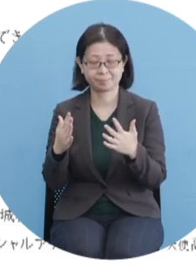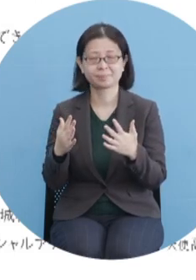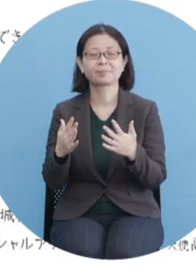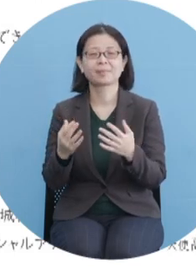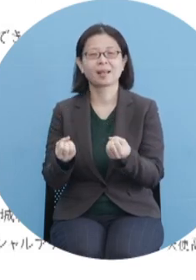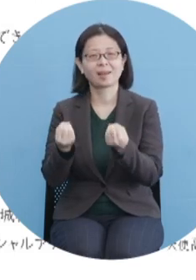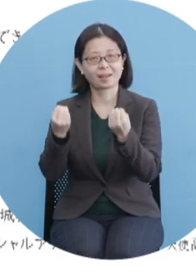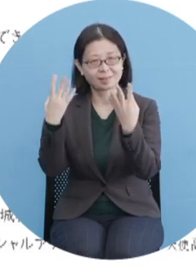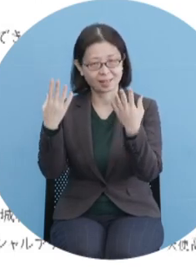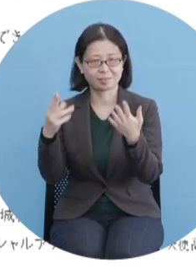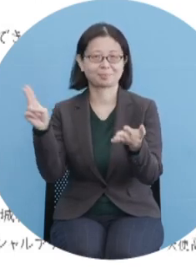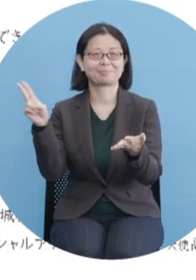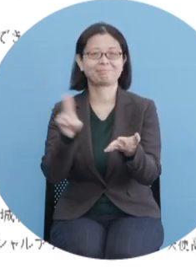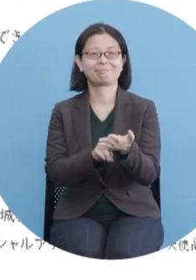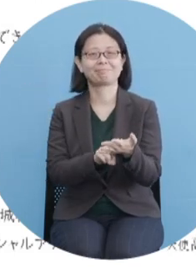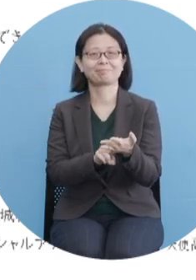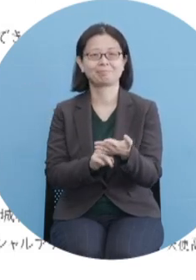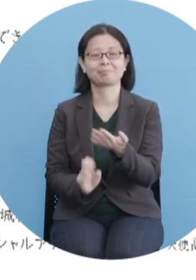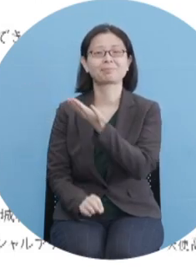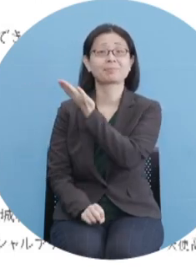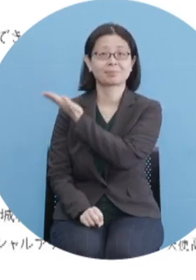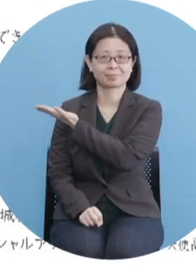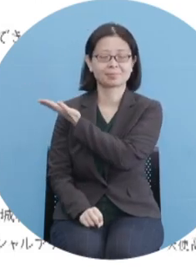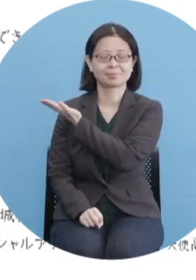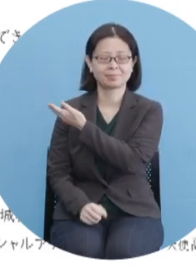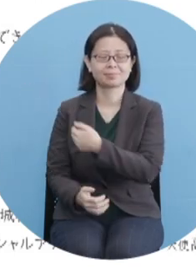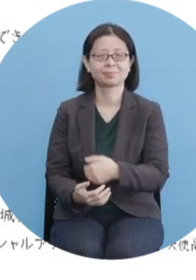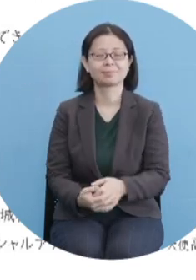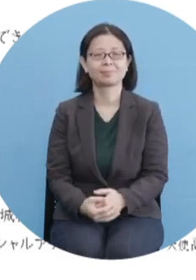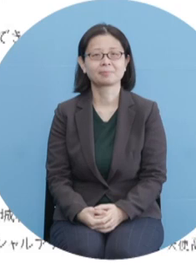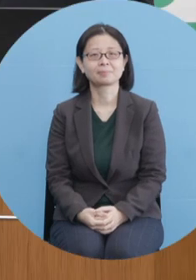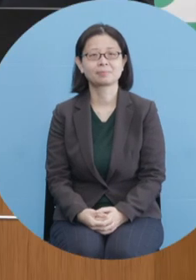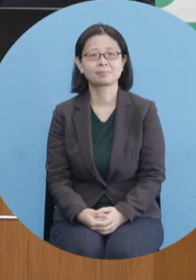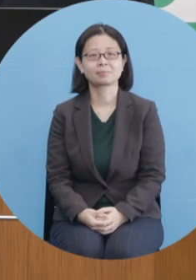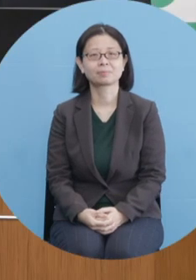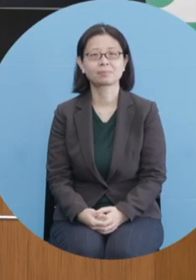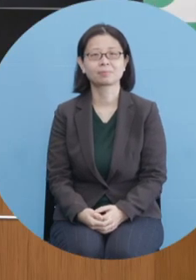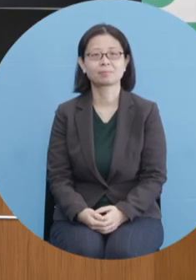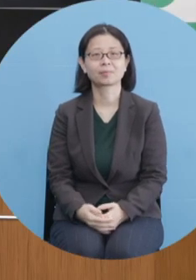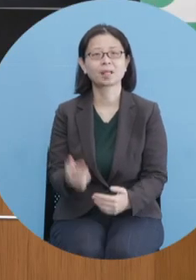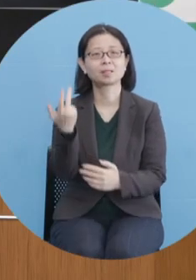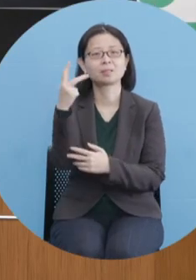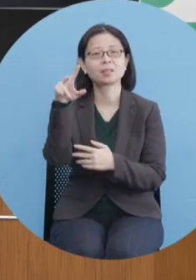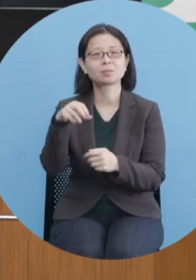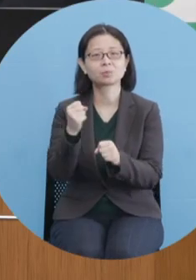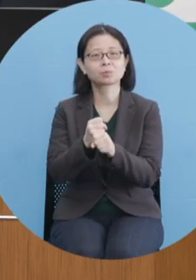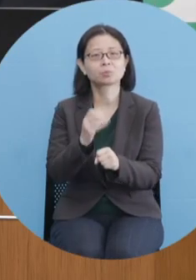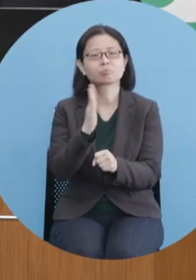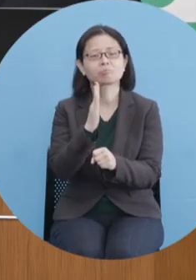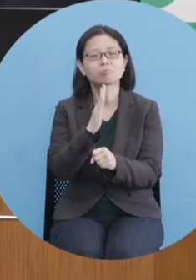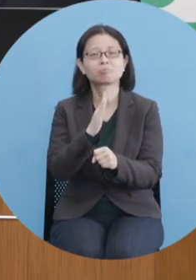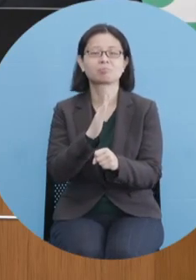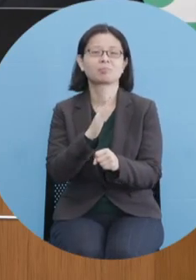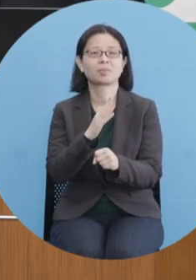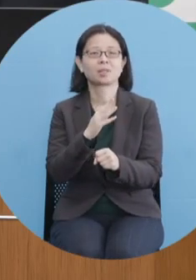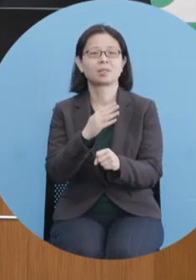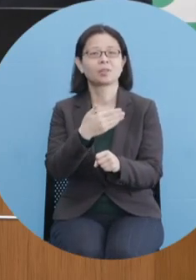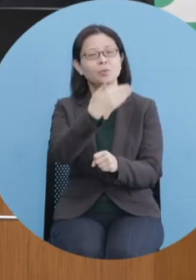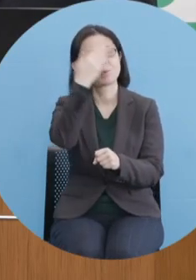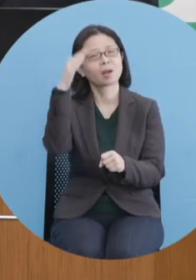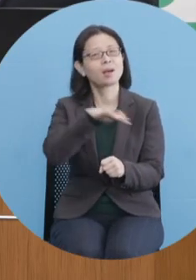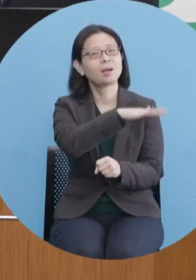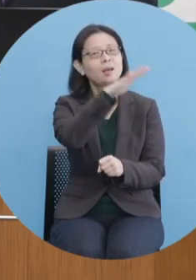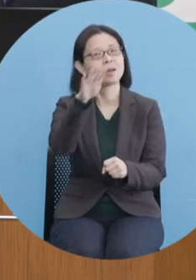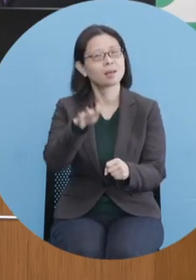ねま新しく公式キャラクターを作らせていただきました市役所で作ったというよりもどちらかというと